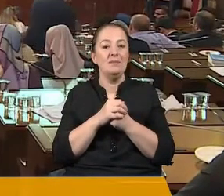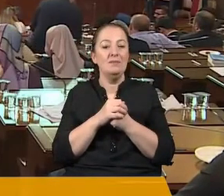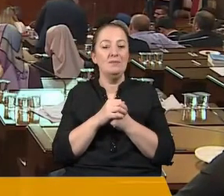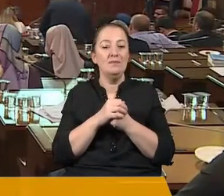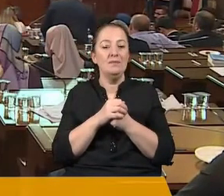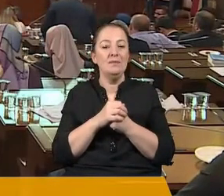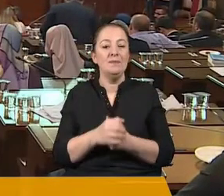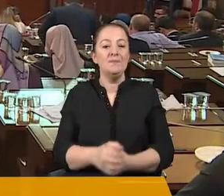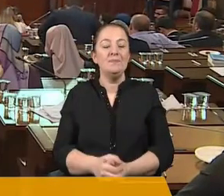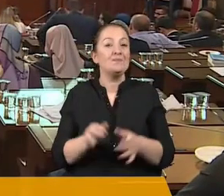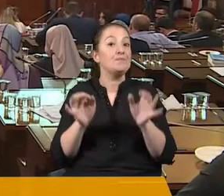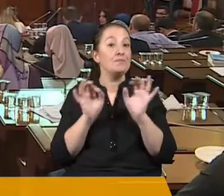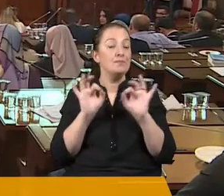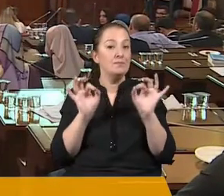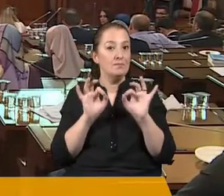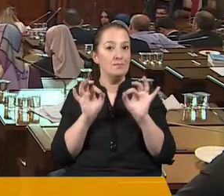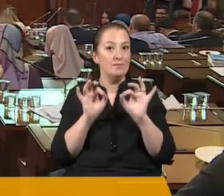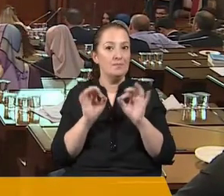Evet.